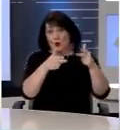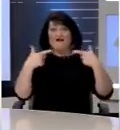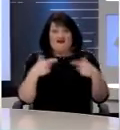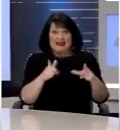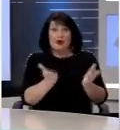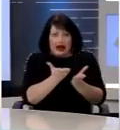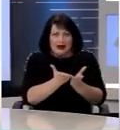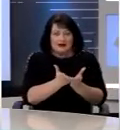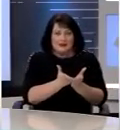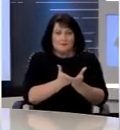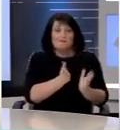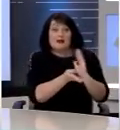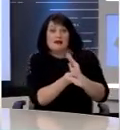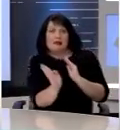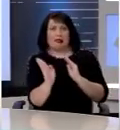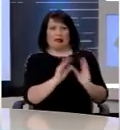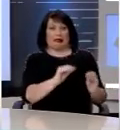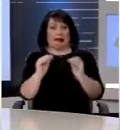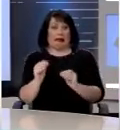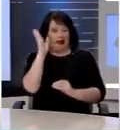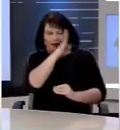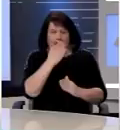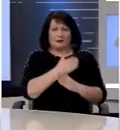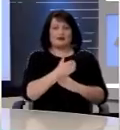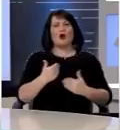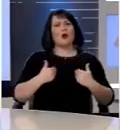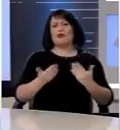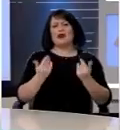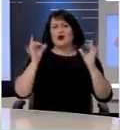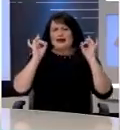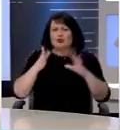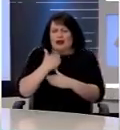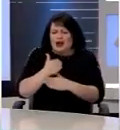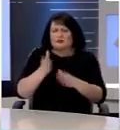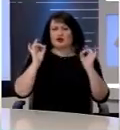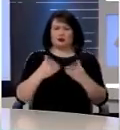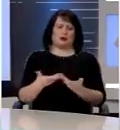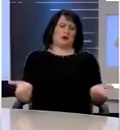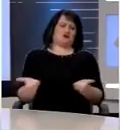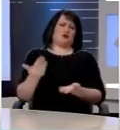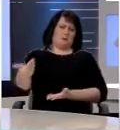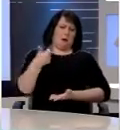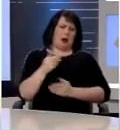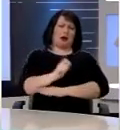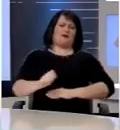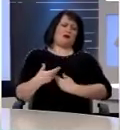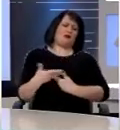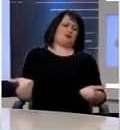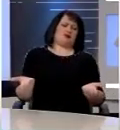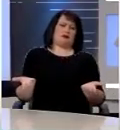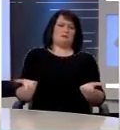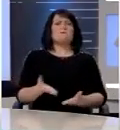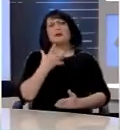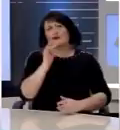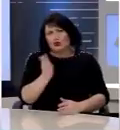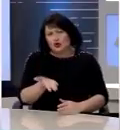σποτάκι. Εγώ δεν έχω να κρύψω τίποτα, κύριε Μητσοτάκη. Εγώ δεν έχω να κρύψω τίποτα. Και